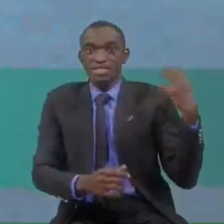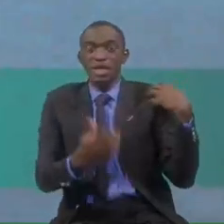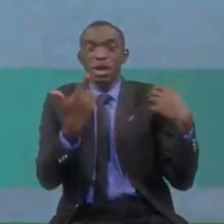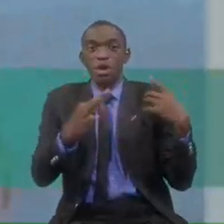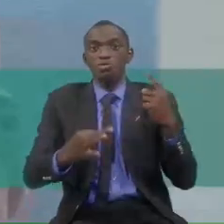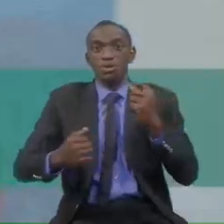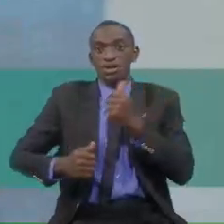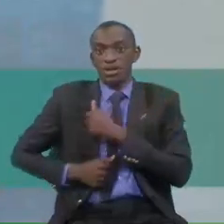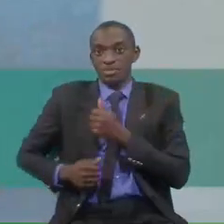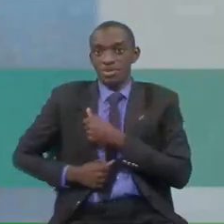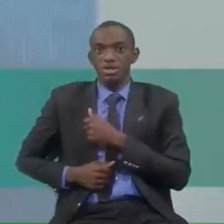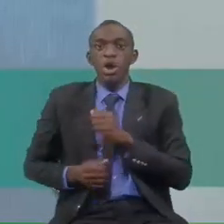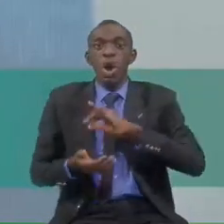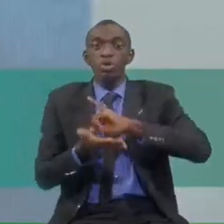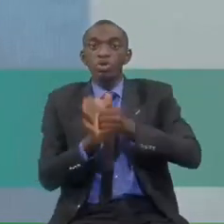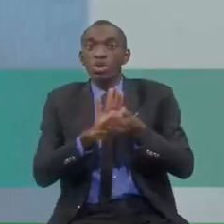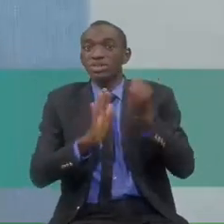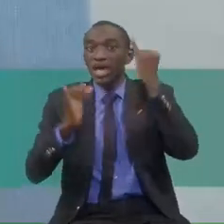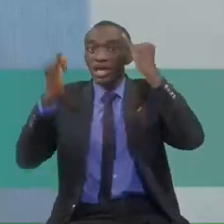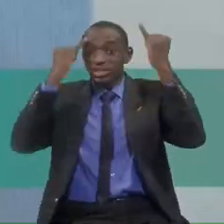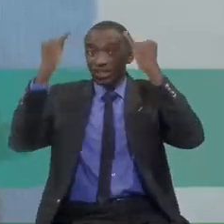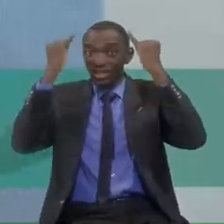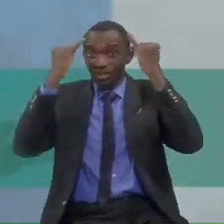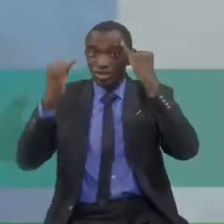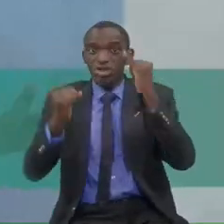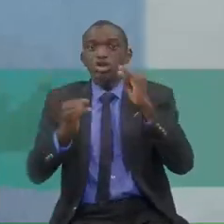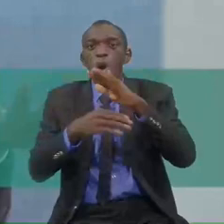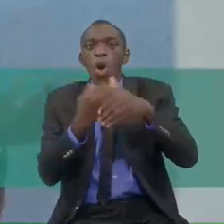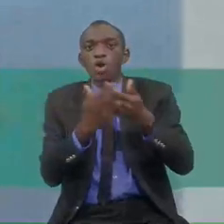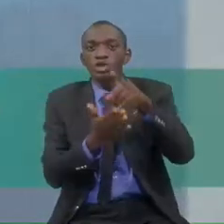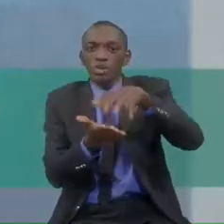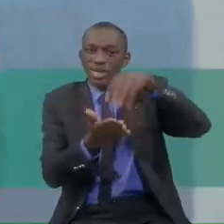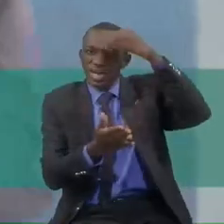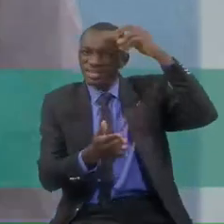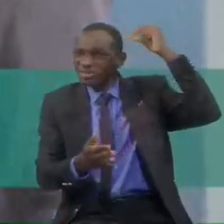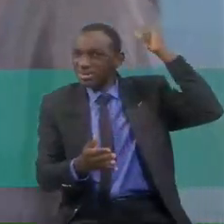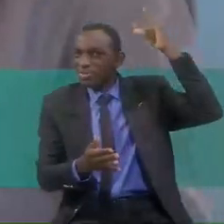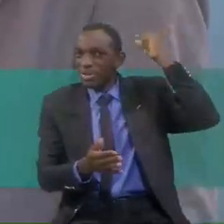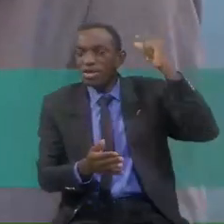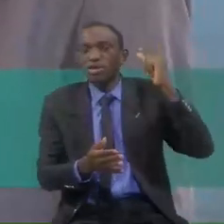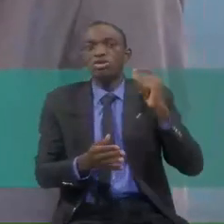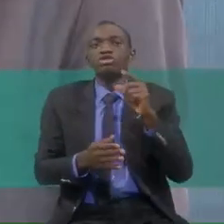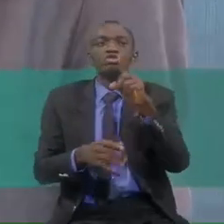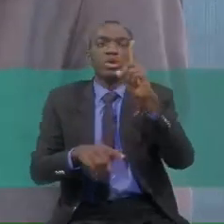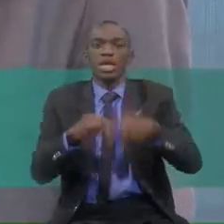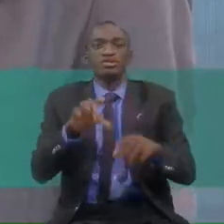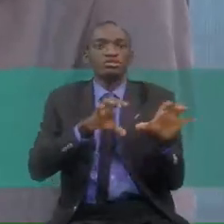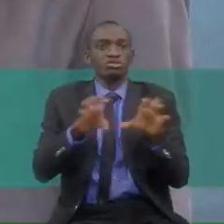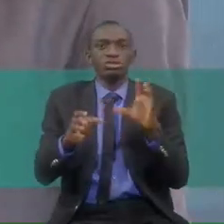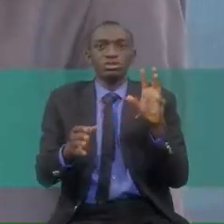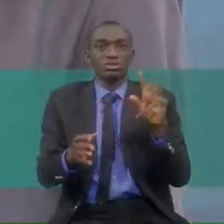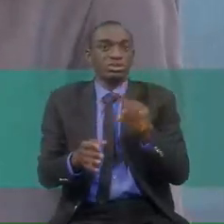un capitaine d'une armée, ouais, les choses qu'on faisait auparavant, on ne peut